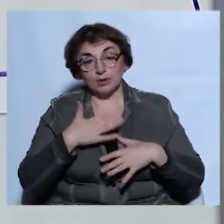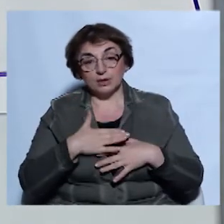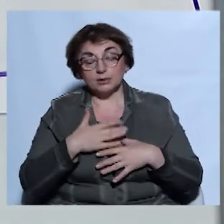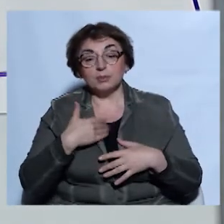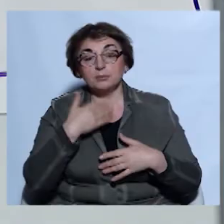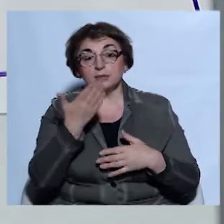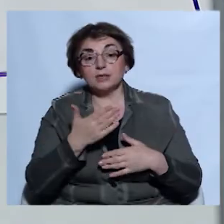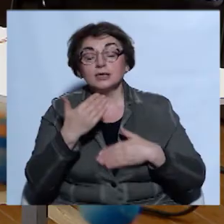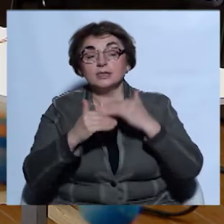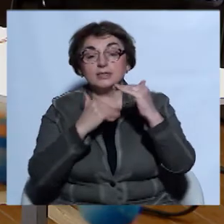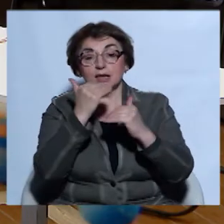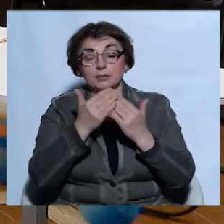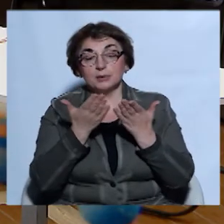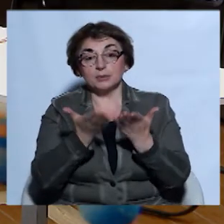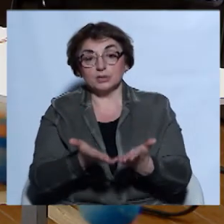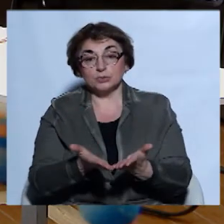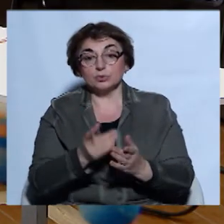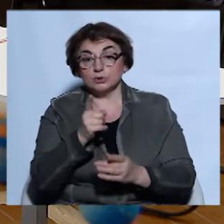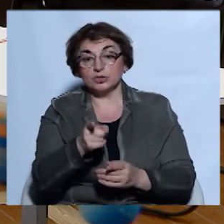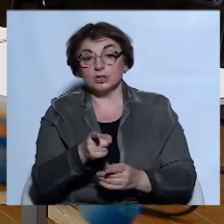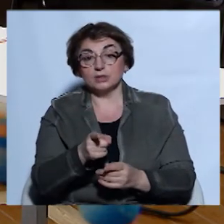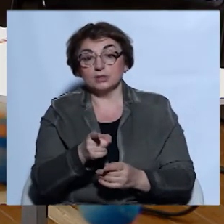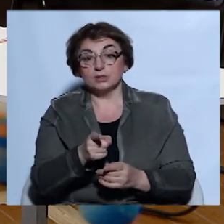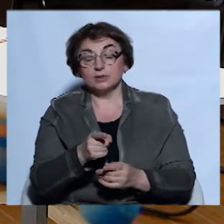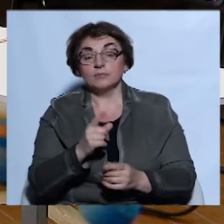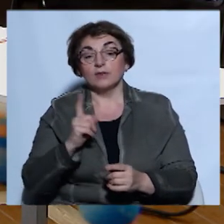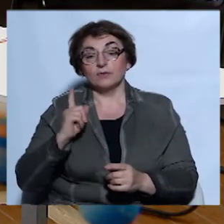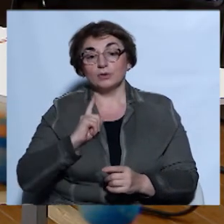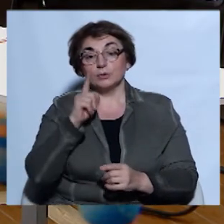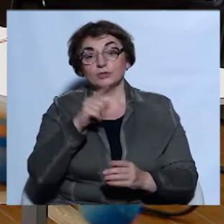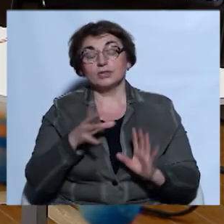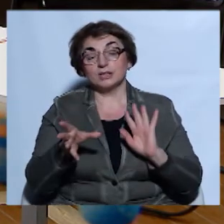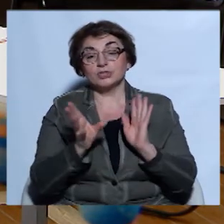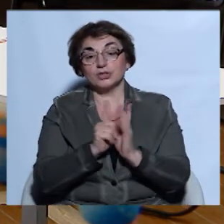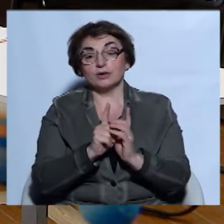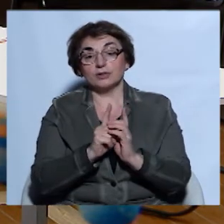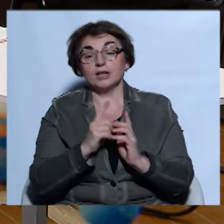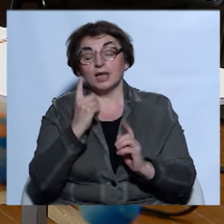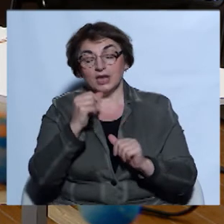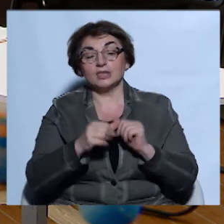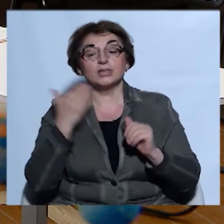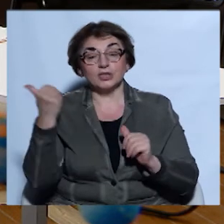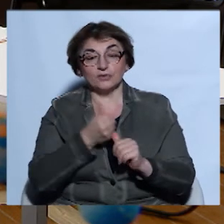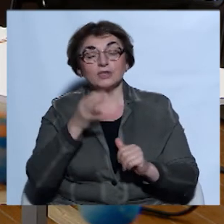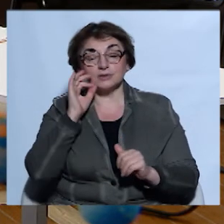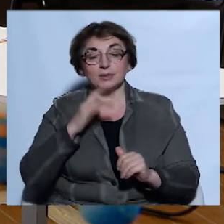და მე მინდა წარმატებები გისურვო შენ და ველოდები შენთან შეხვედრას ერთი კვირის